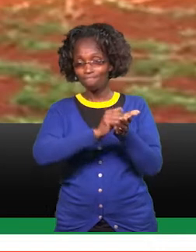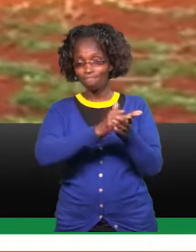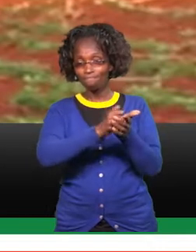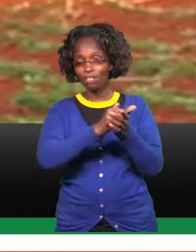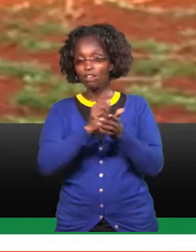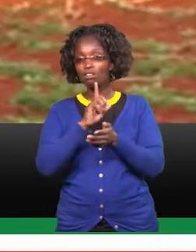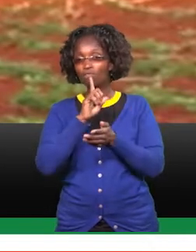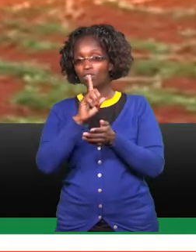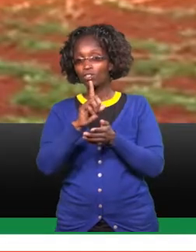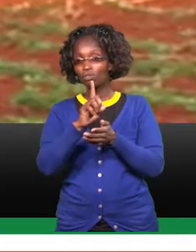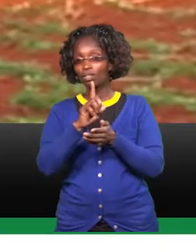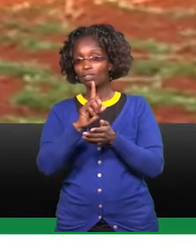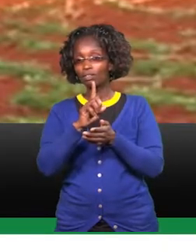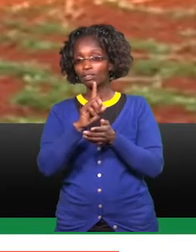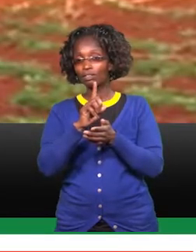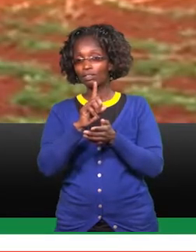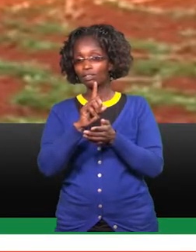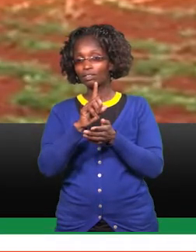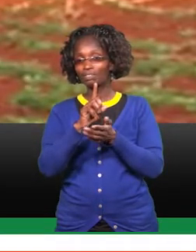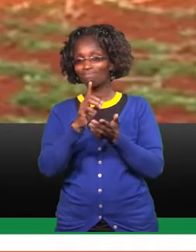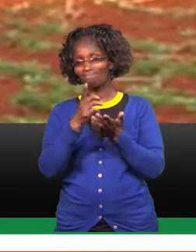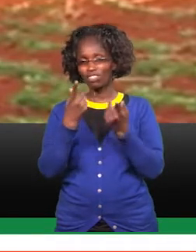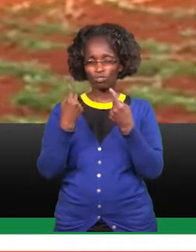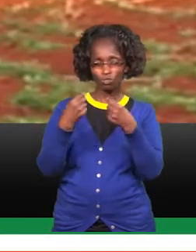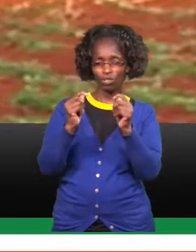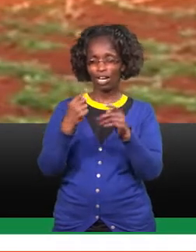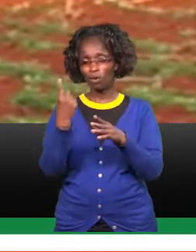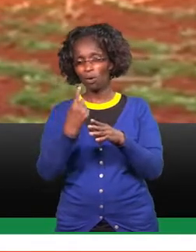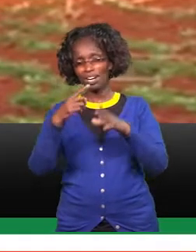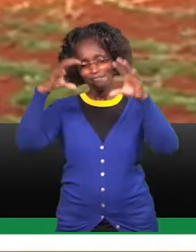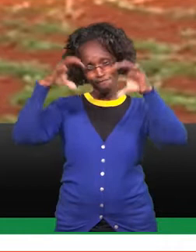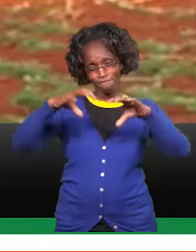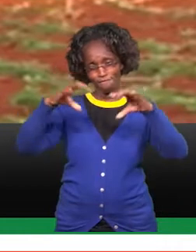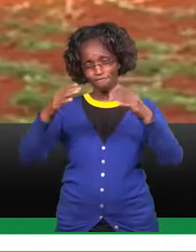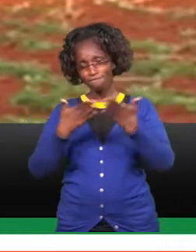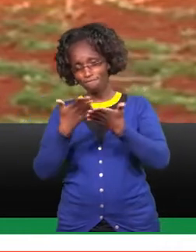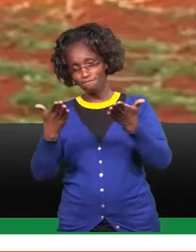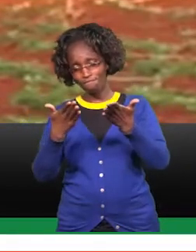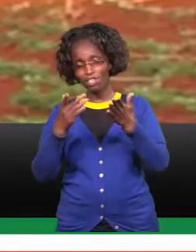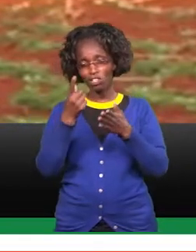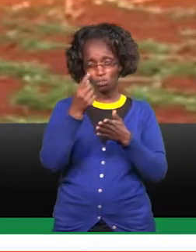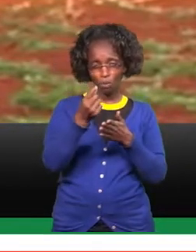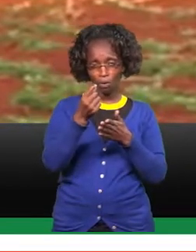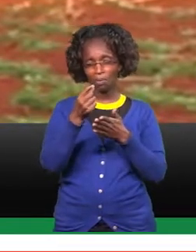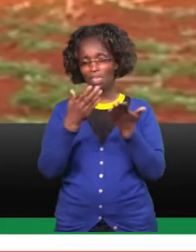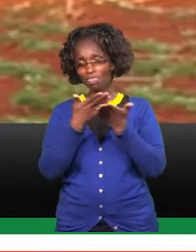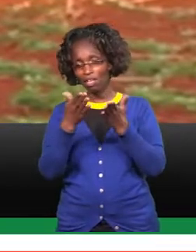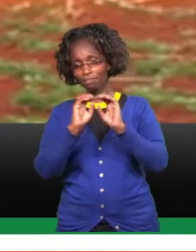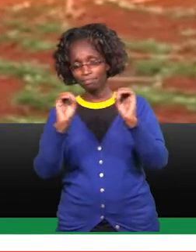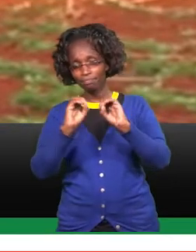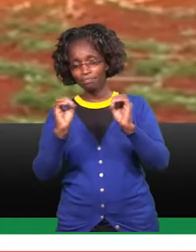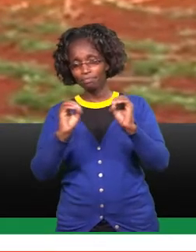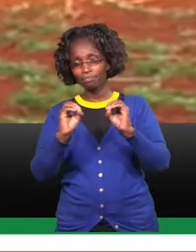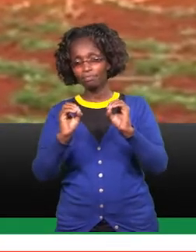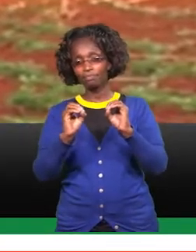haya mahindi yetu ni bima. Bahati nasibu. Mvua inyeshe ni kidogo,